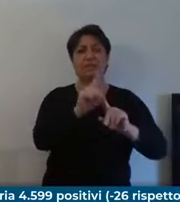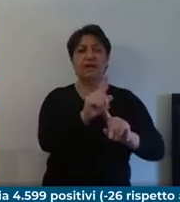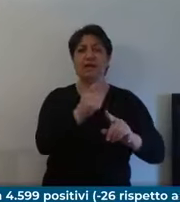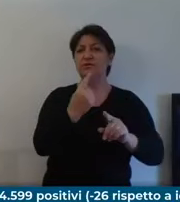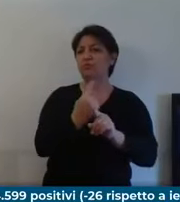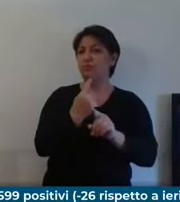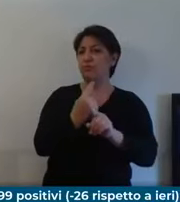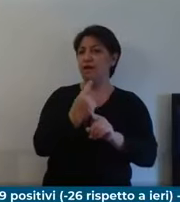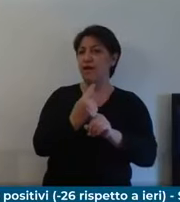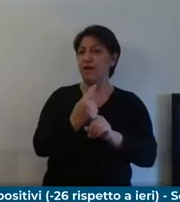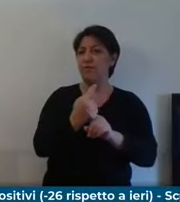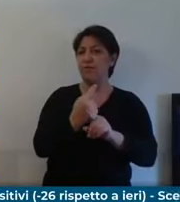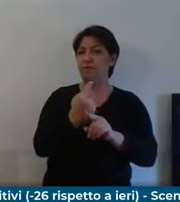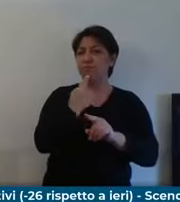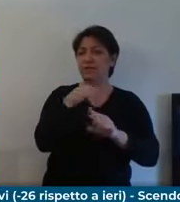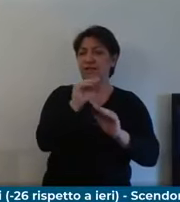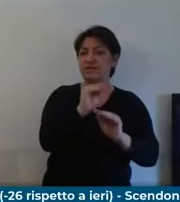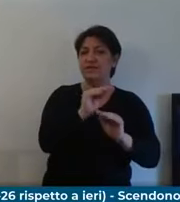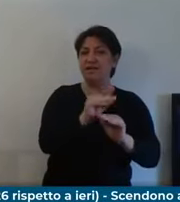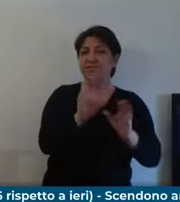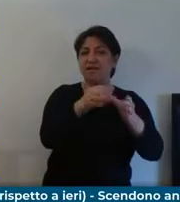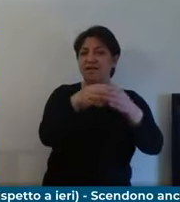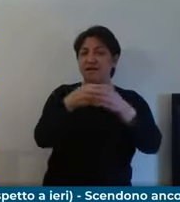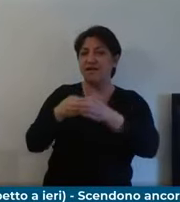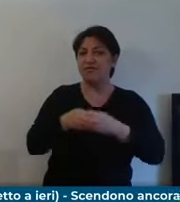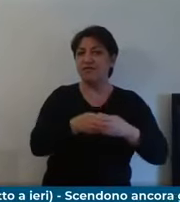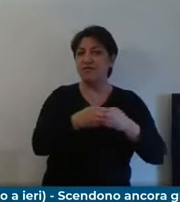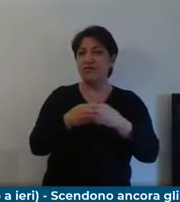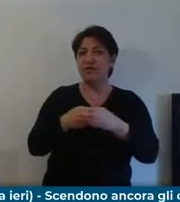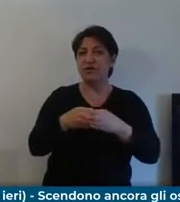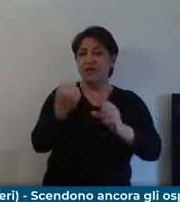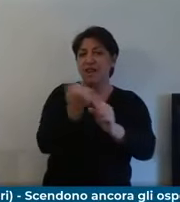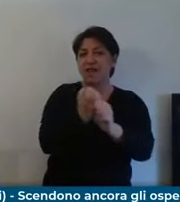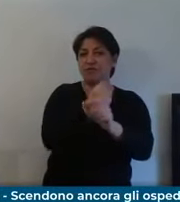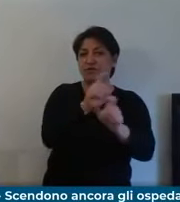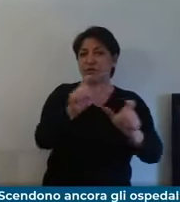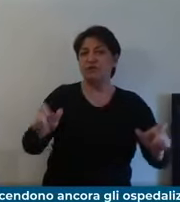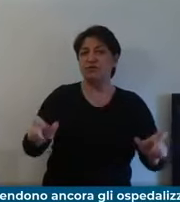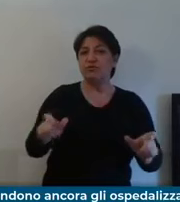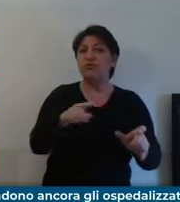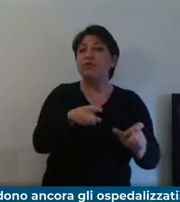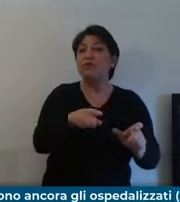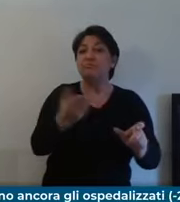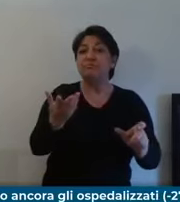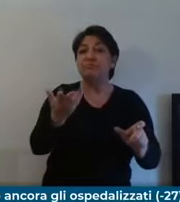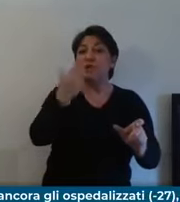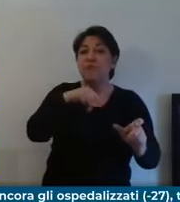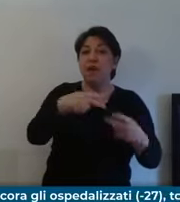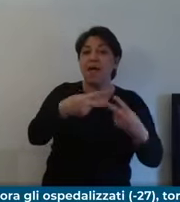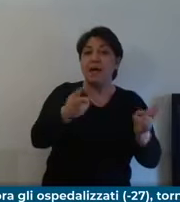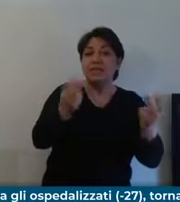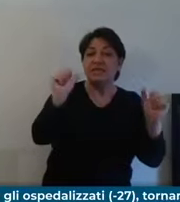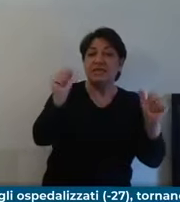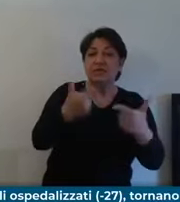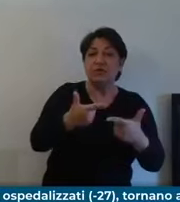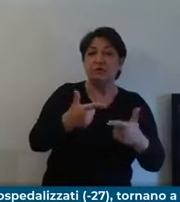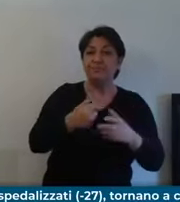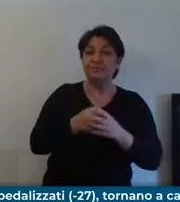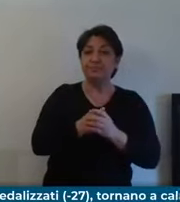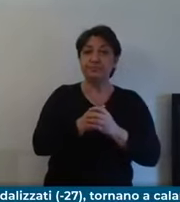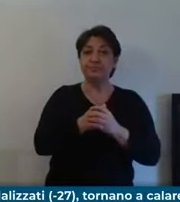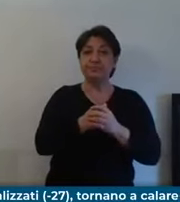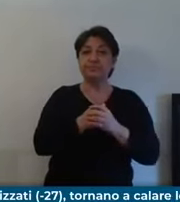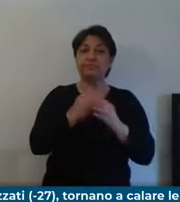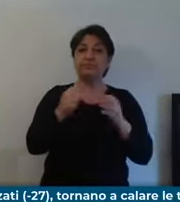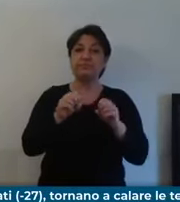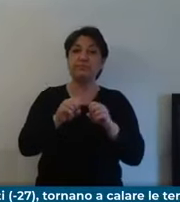come procedere, ma insomma le linee di base sono quelle che vi ho spiegato, confortati da un'epidemia in calo e